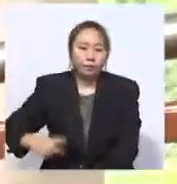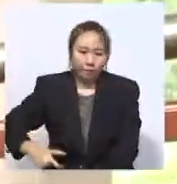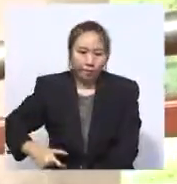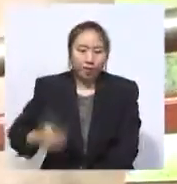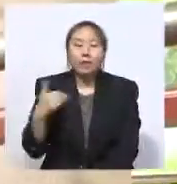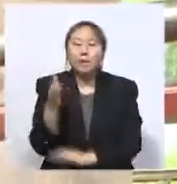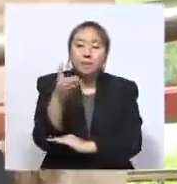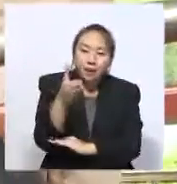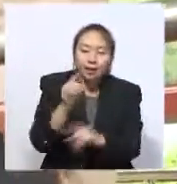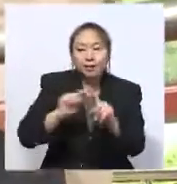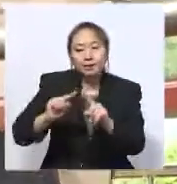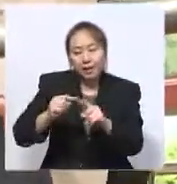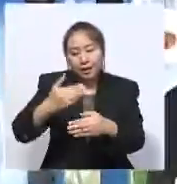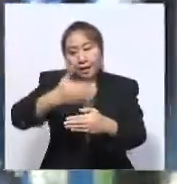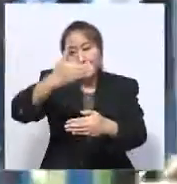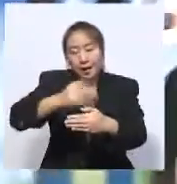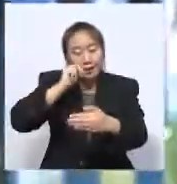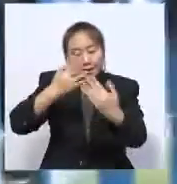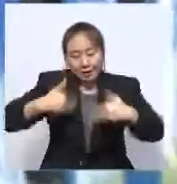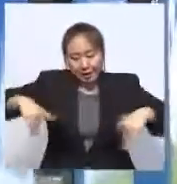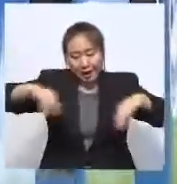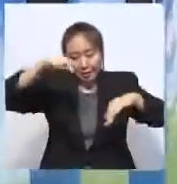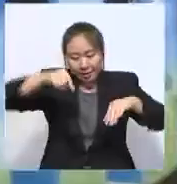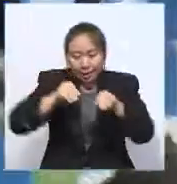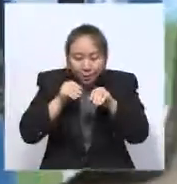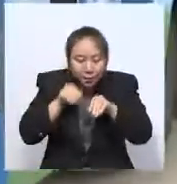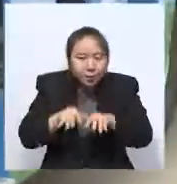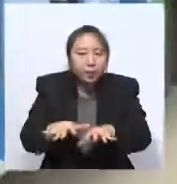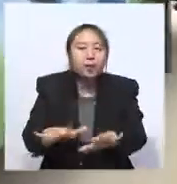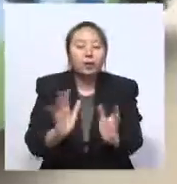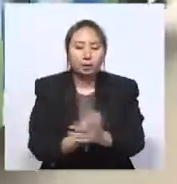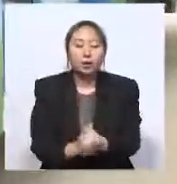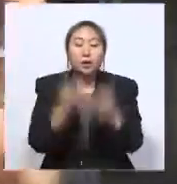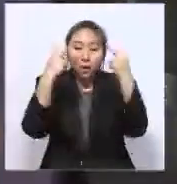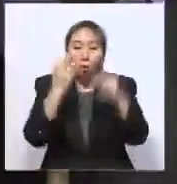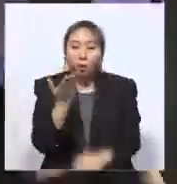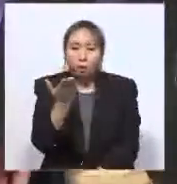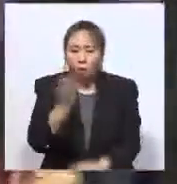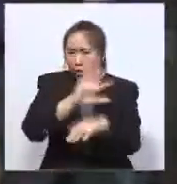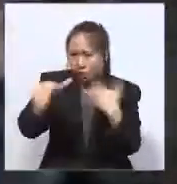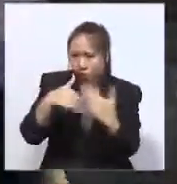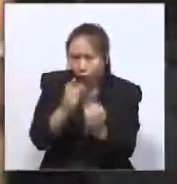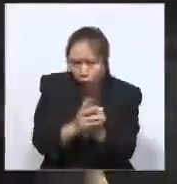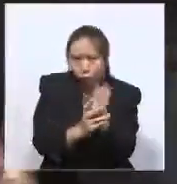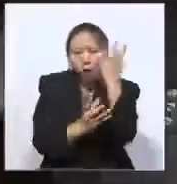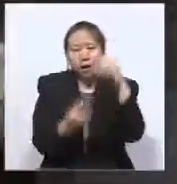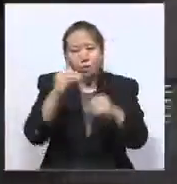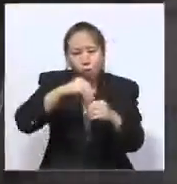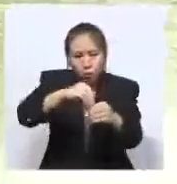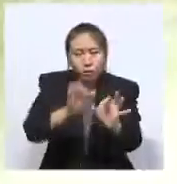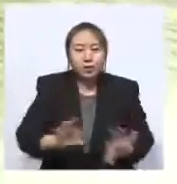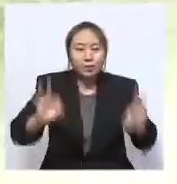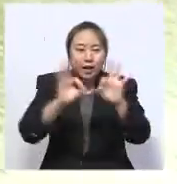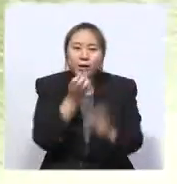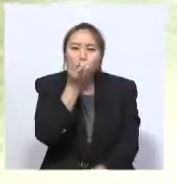ยพันธุ์สัตว์น้ำลงในอ่างเก็บน้ำเขาชะงุ่มโดยนายกรัฐมนตรีขอให้ทุกคนร่วมกันปลูกต้นไม้โดยเฉพาะไม้ดอกตาม